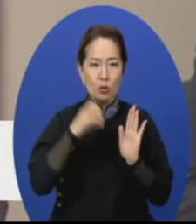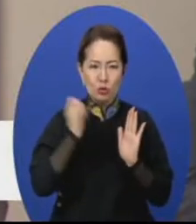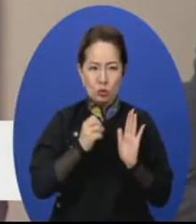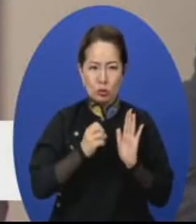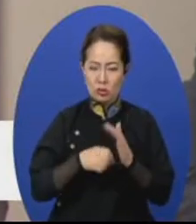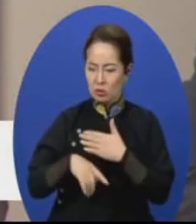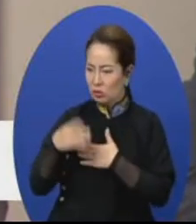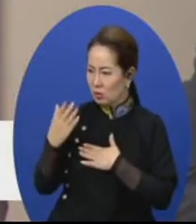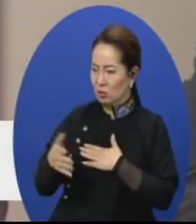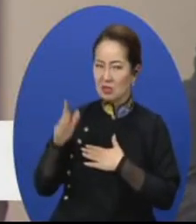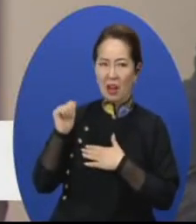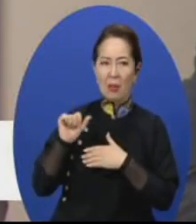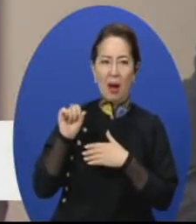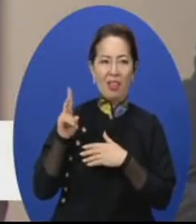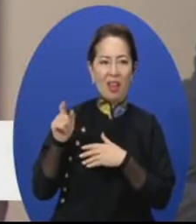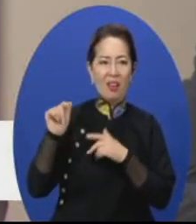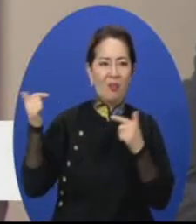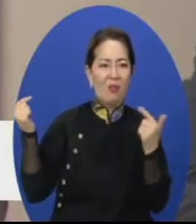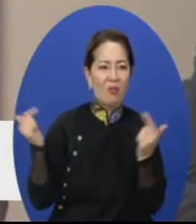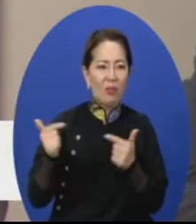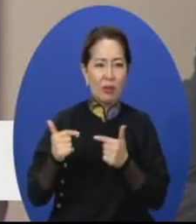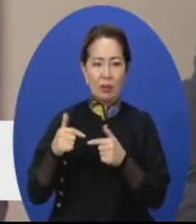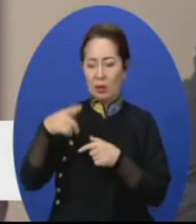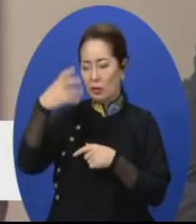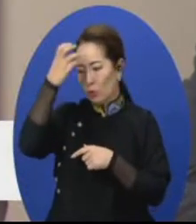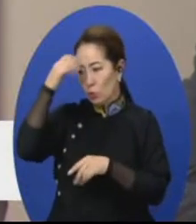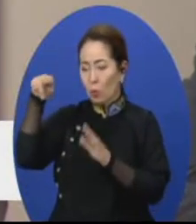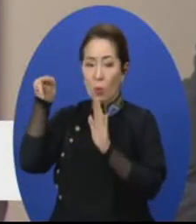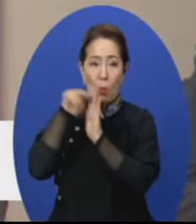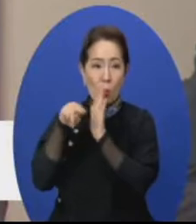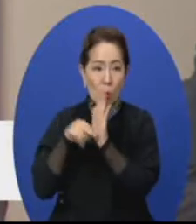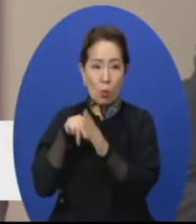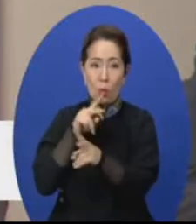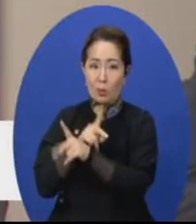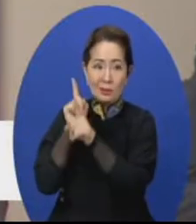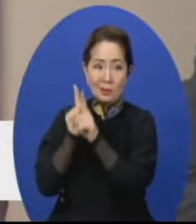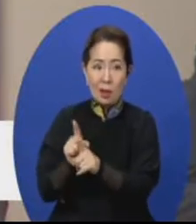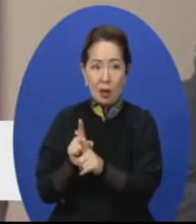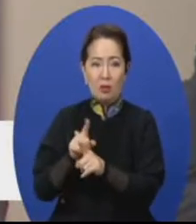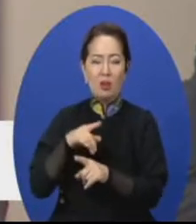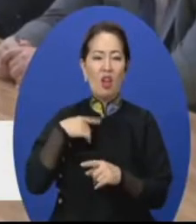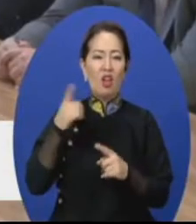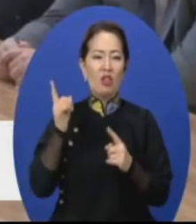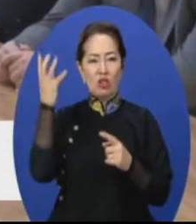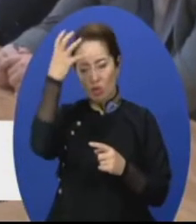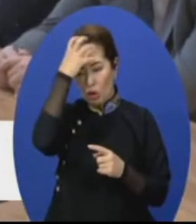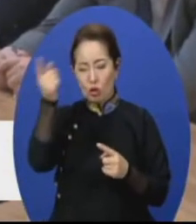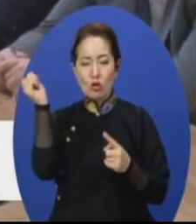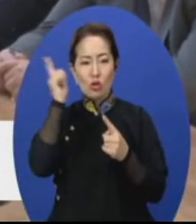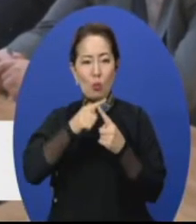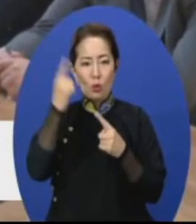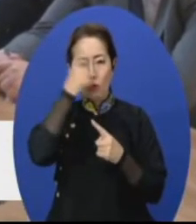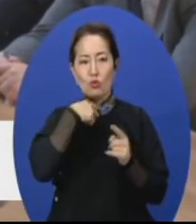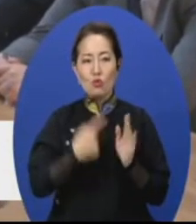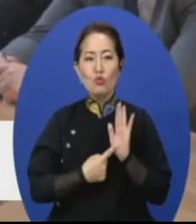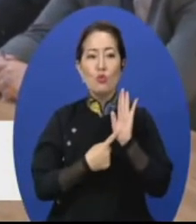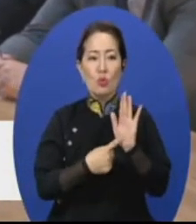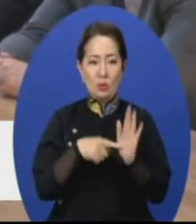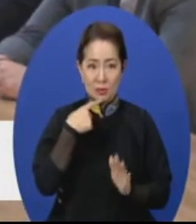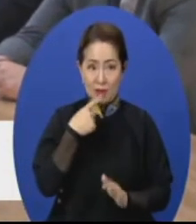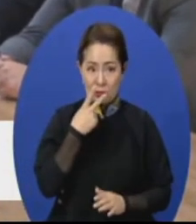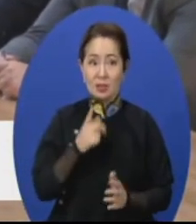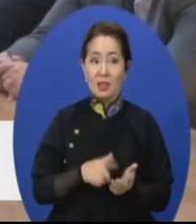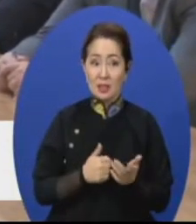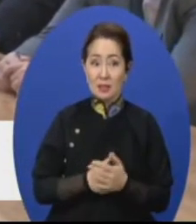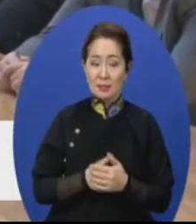Зарим одоо анаах нөхдөөдтэй төрийн хууль биелүүлдэггүй танха балбууд этгээдүүдтэй төр төмөр нүүртэй гэдгийг харуулж авах хэрэгтэй. Мэргэжлийн